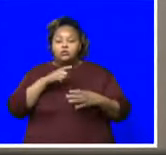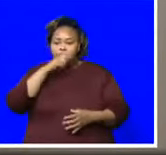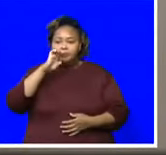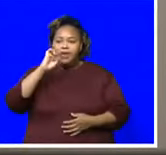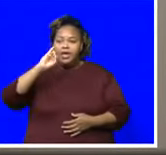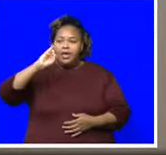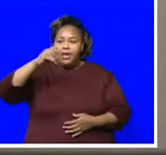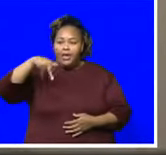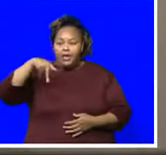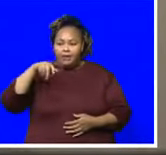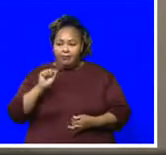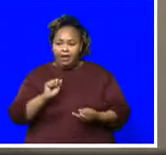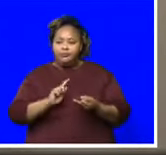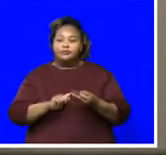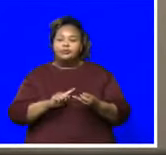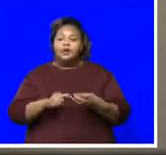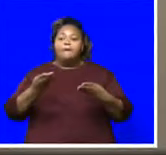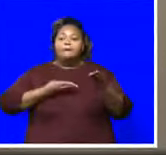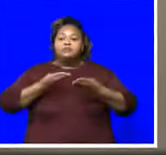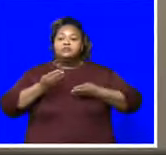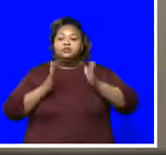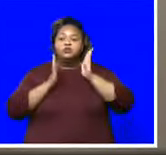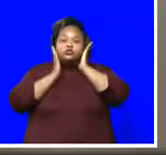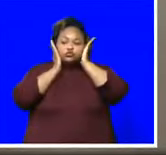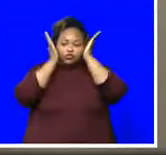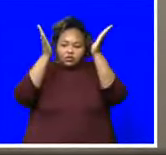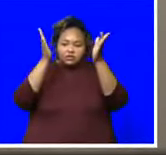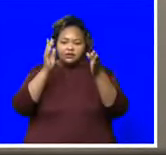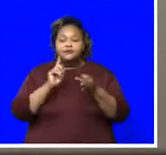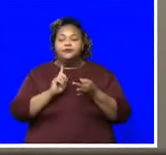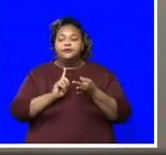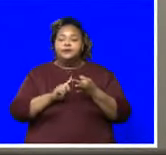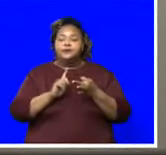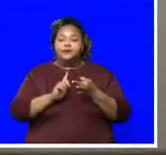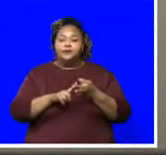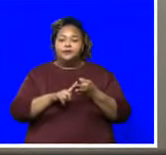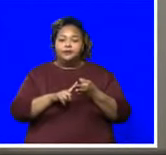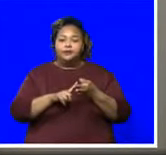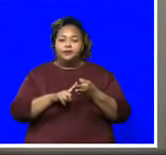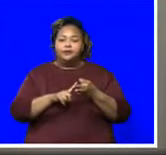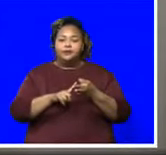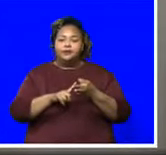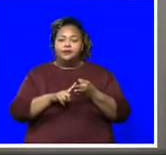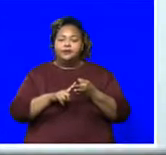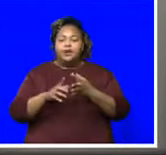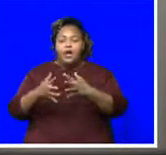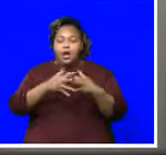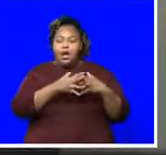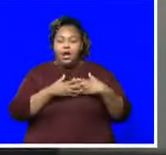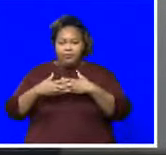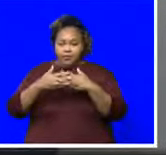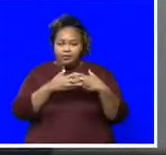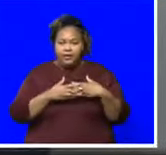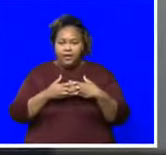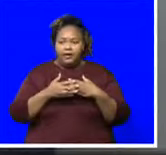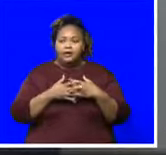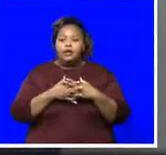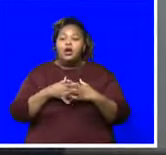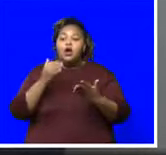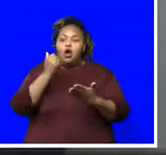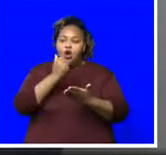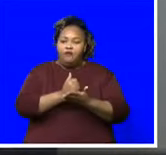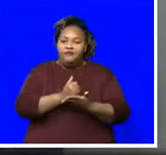inhlangano yabosomabhizinisi eveni, Business Eswatini, lihofisi lalonxusele livele mamelika lapha eSwatini